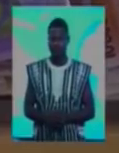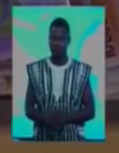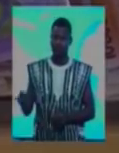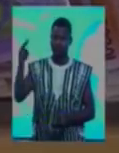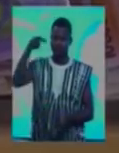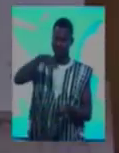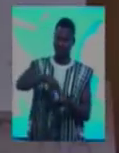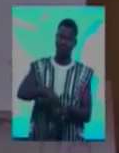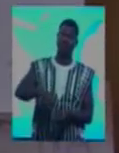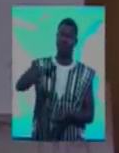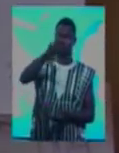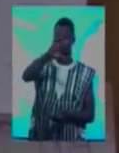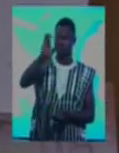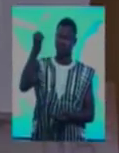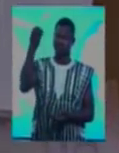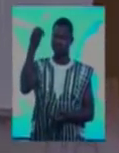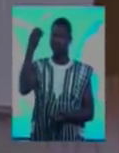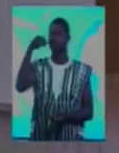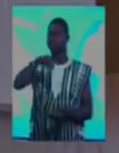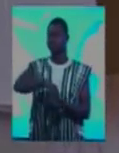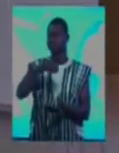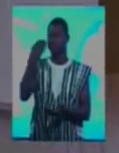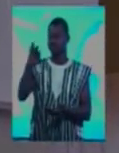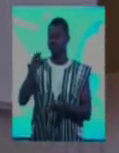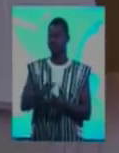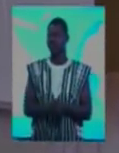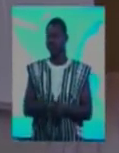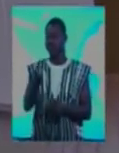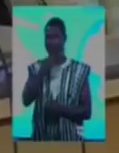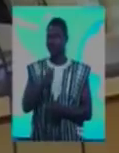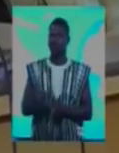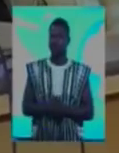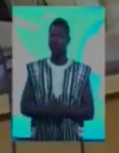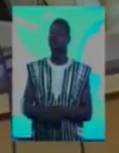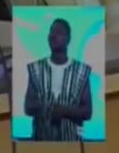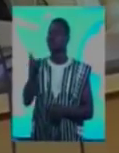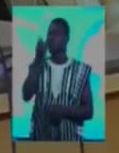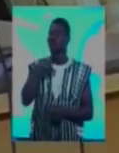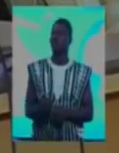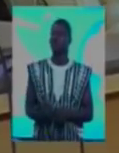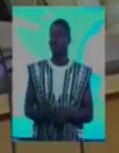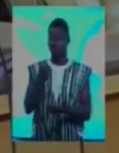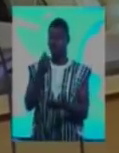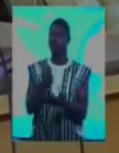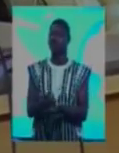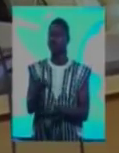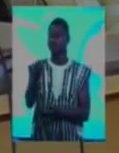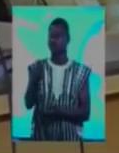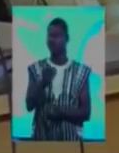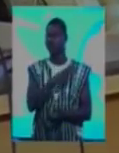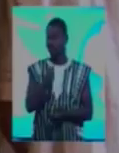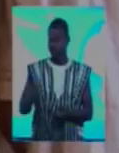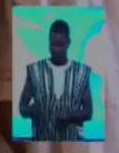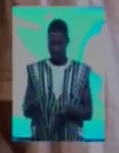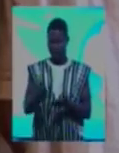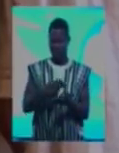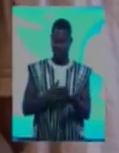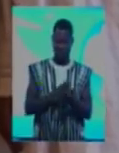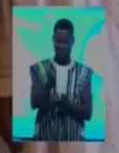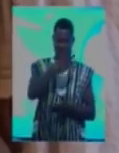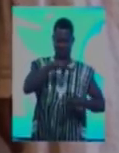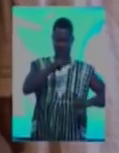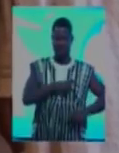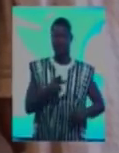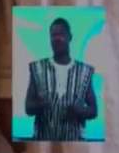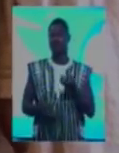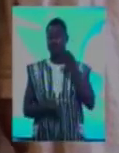2 500 000 francs CFA. C'est le montant des faux billets récupérés par la direction régionale de la police de l'est aux